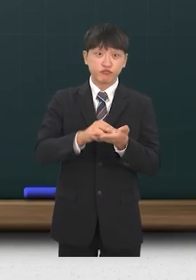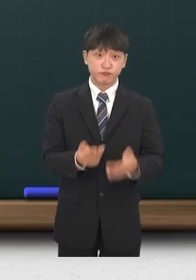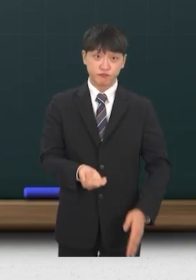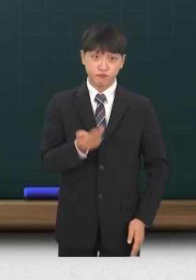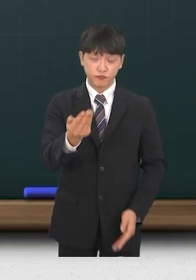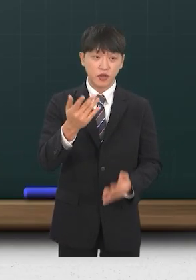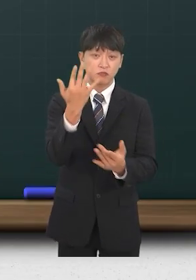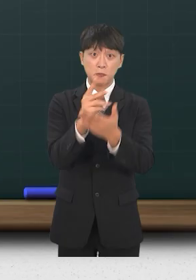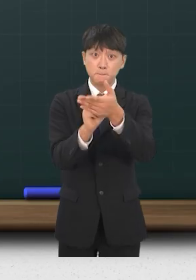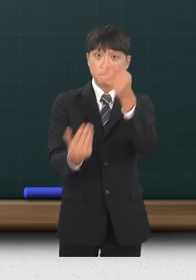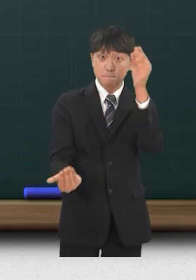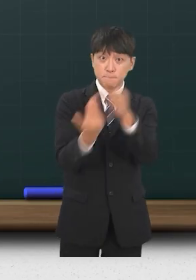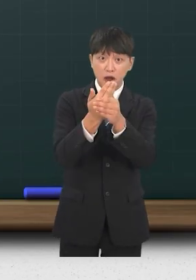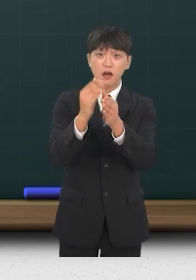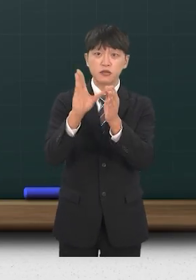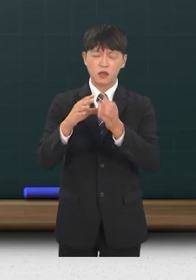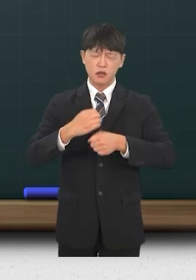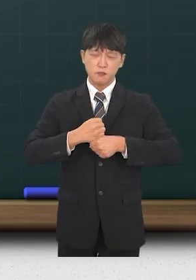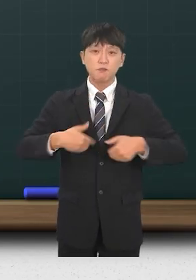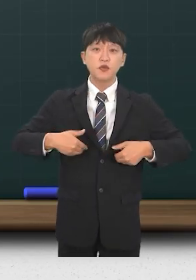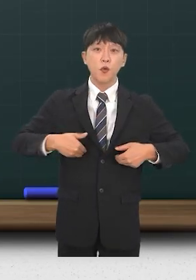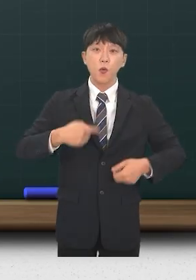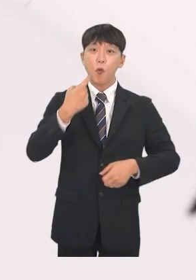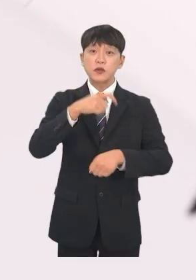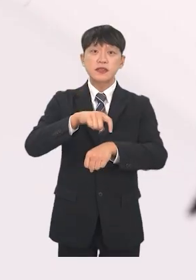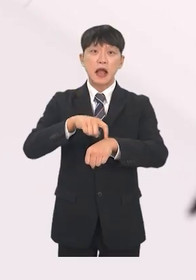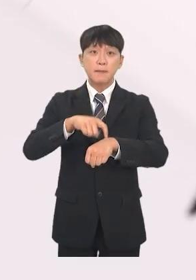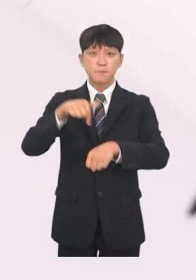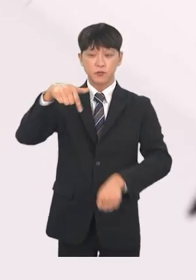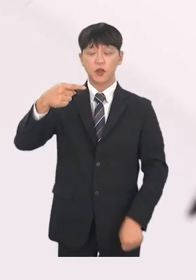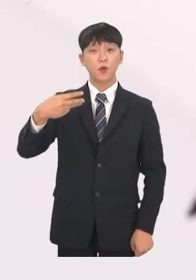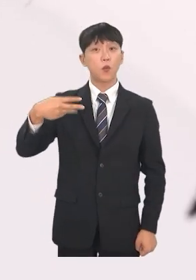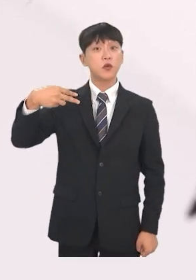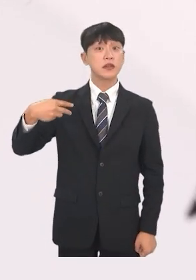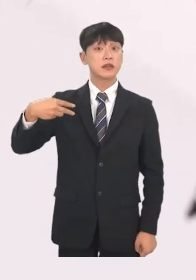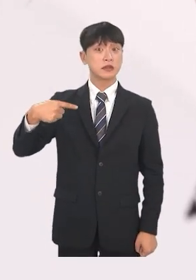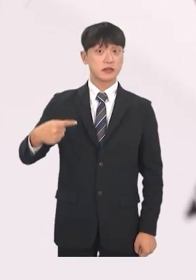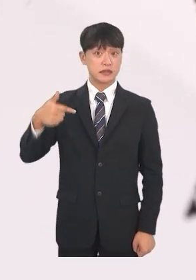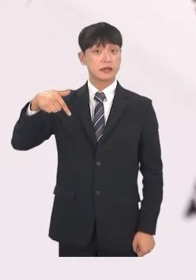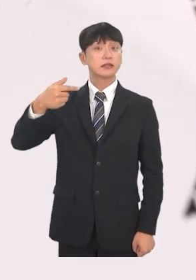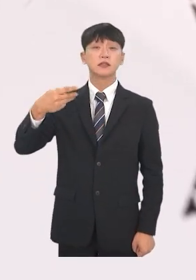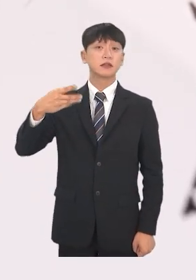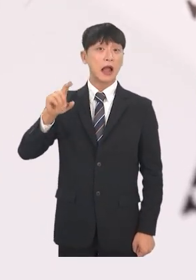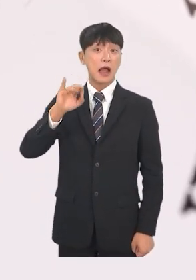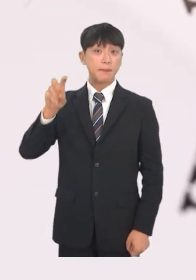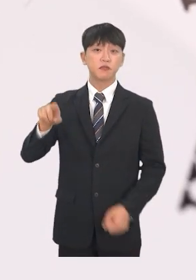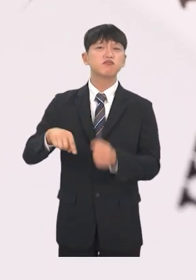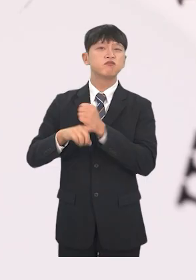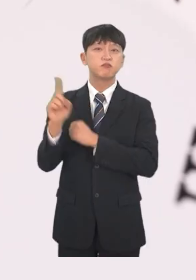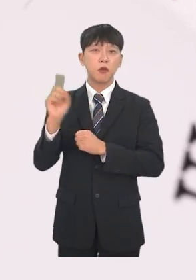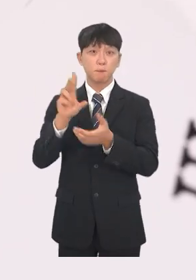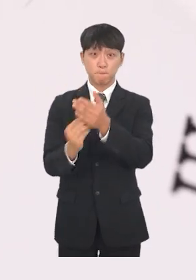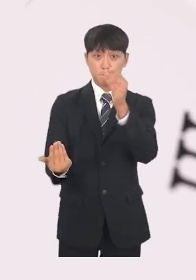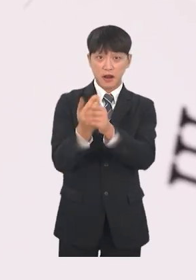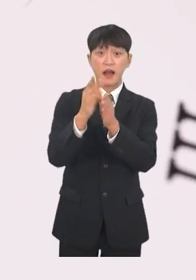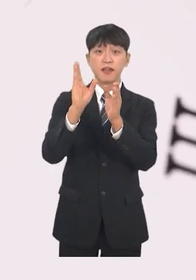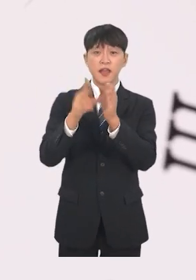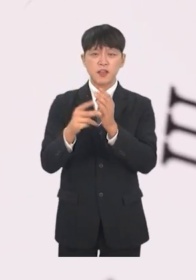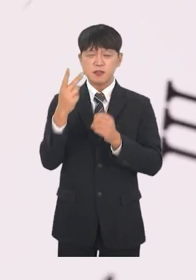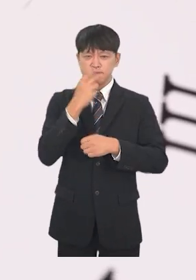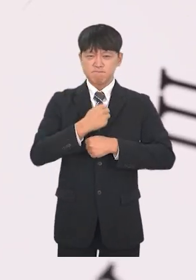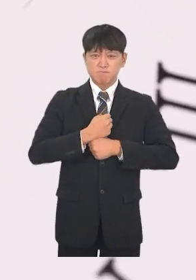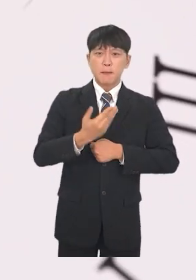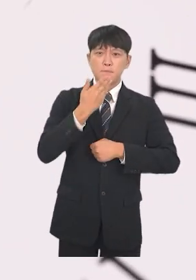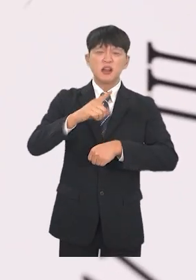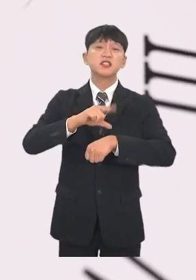화재 발생 시 꼭 지켜야 하는 골든타임이 있는데요. 여기서 골든타임이란 사고가 발생했을 때 인명 및 재산을 지킬 수